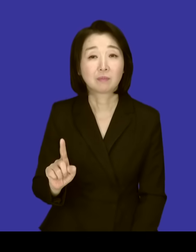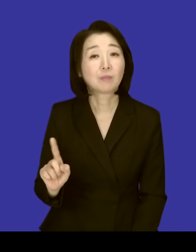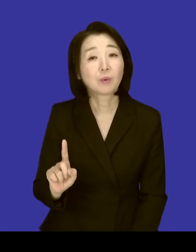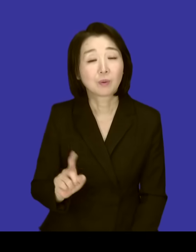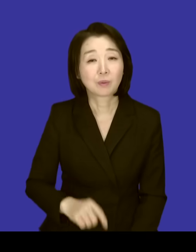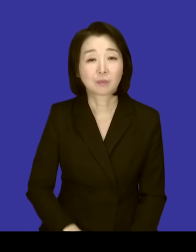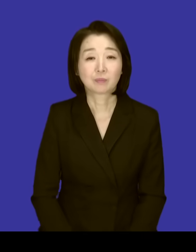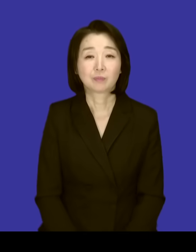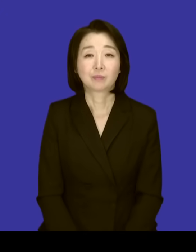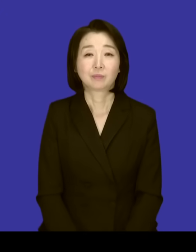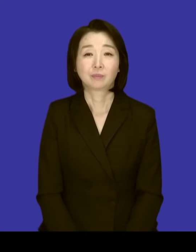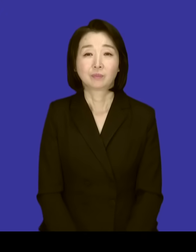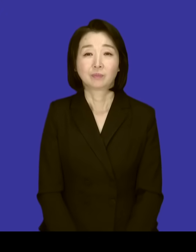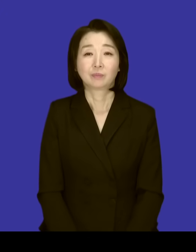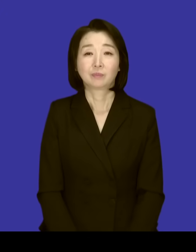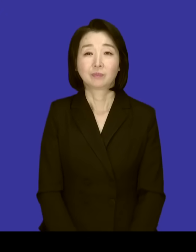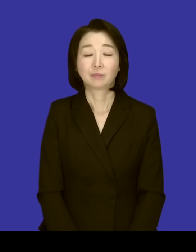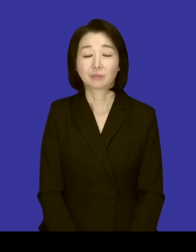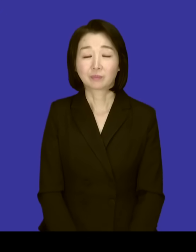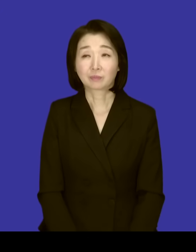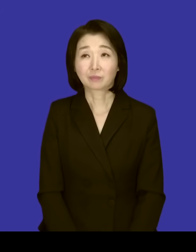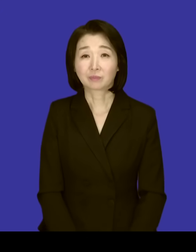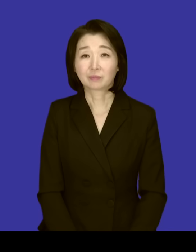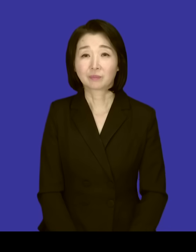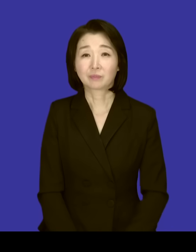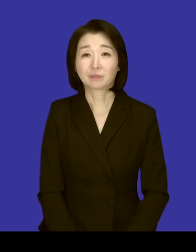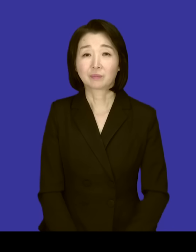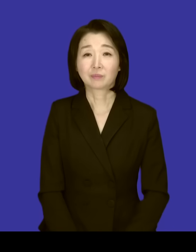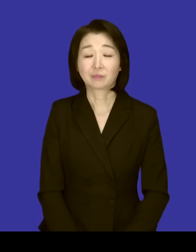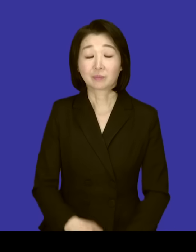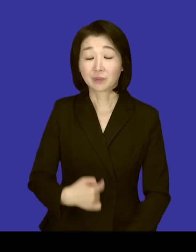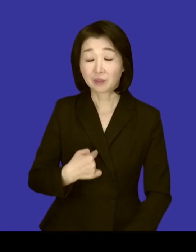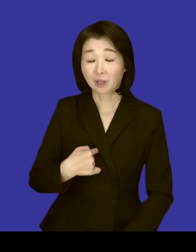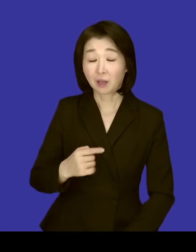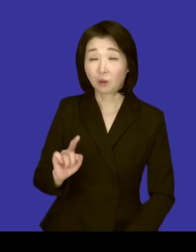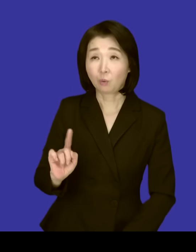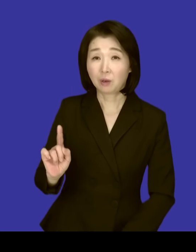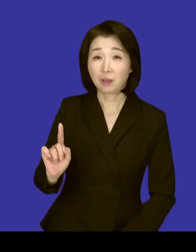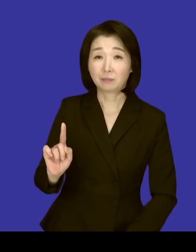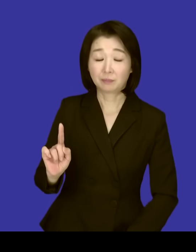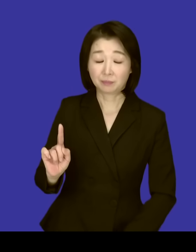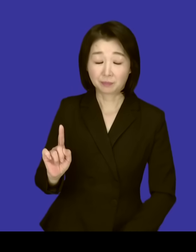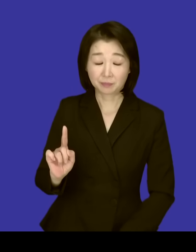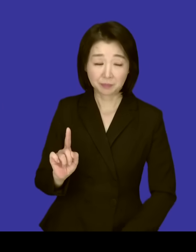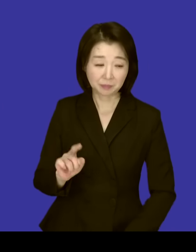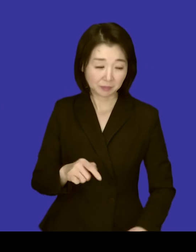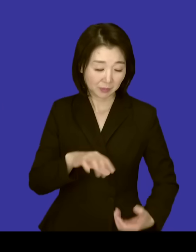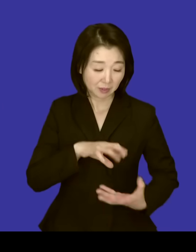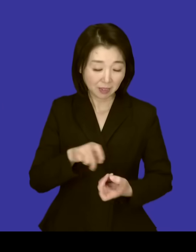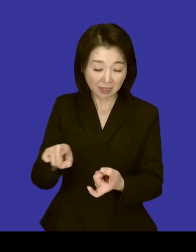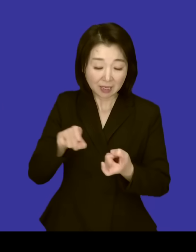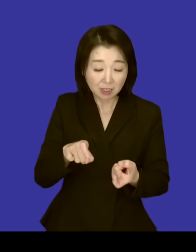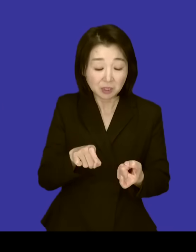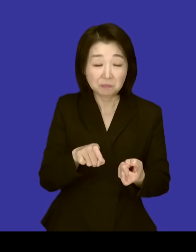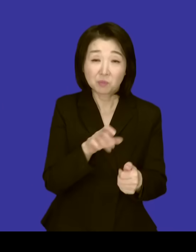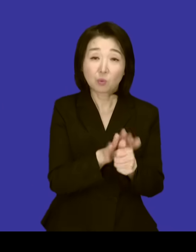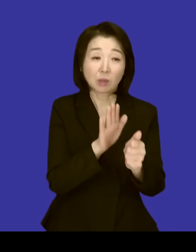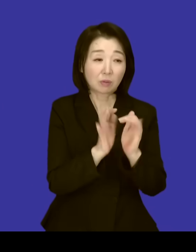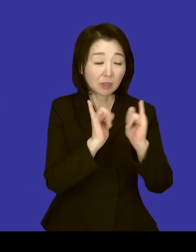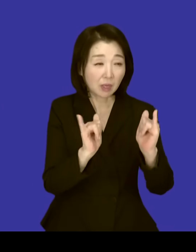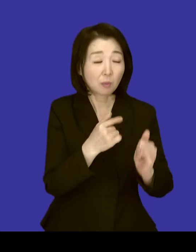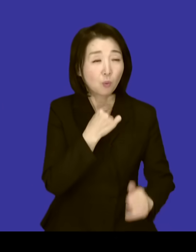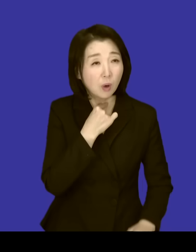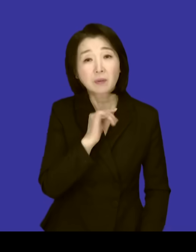어떤 일일까요? 제가 사실은 원래는 장기 이식 코디네이터를 막 하고 싶었다 이런 건 아니었고요.